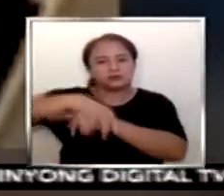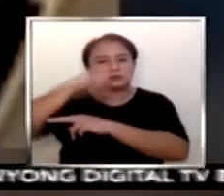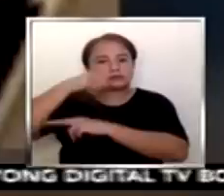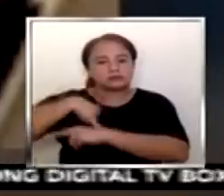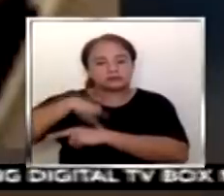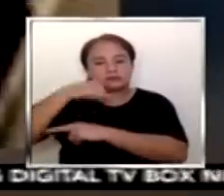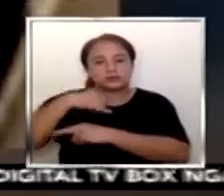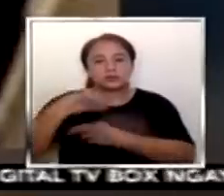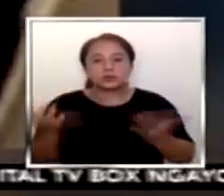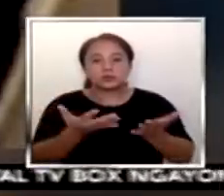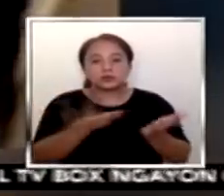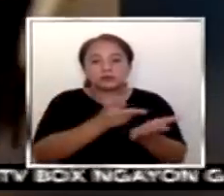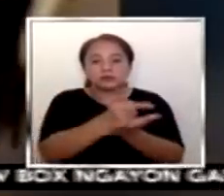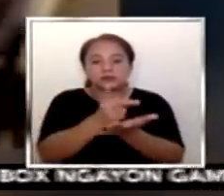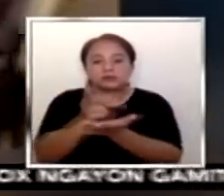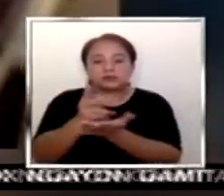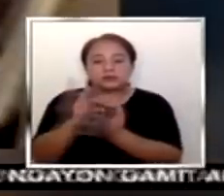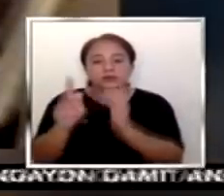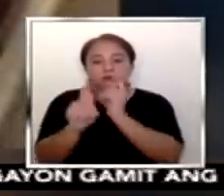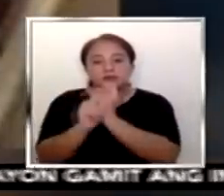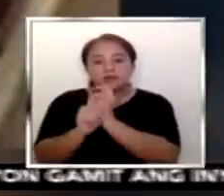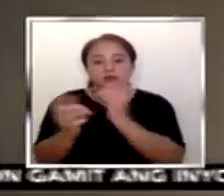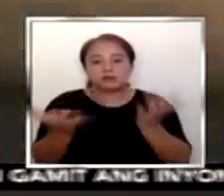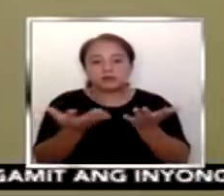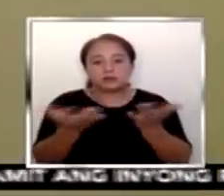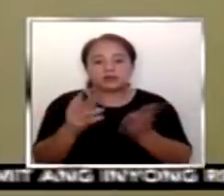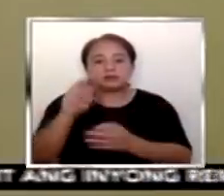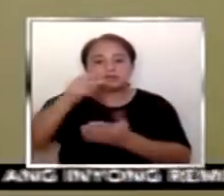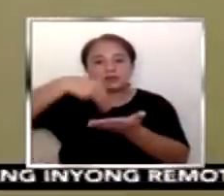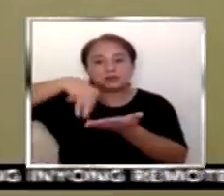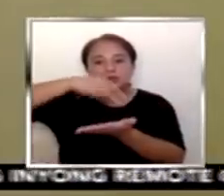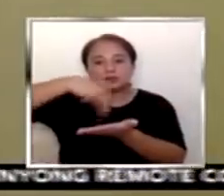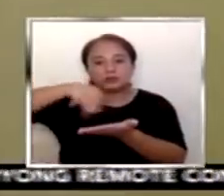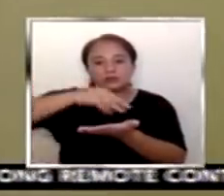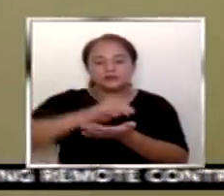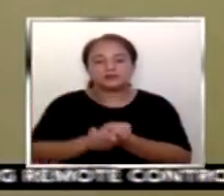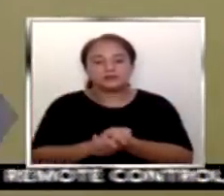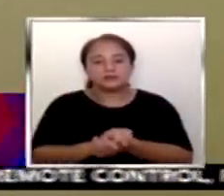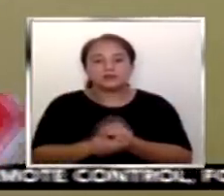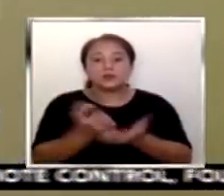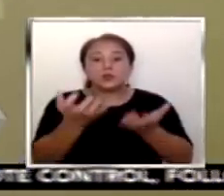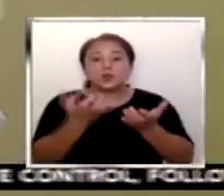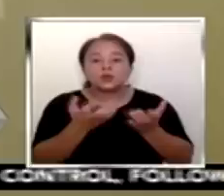paradahan ng mga truck sa barangay Daang Bakal, Mandaluyong City. Gusto niya magpahatid siguro.